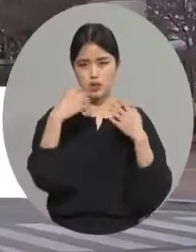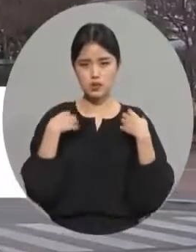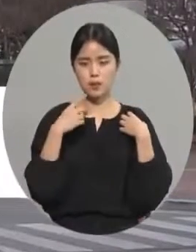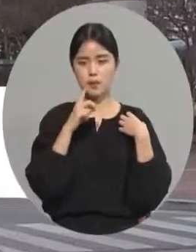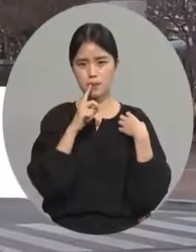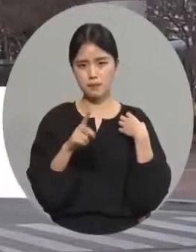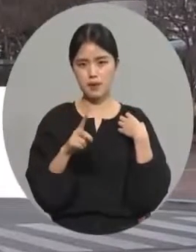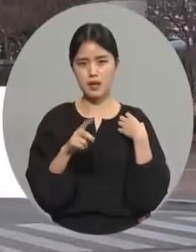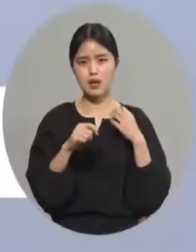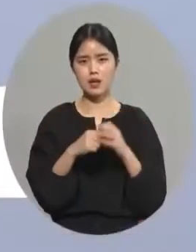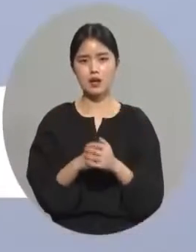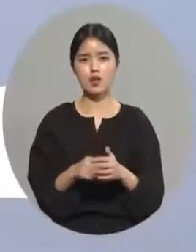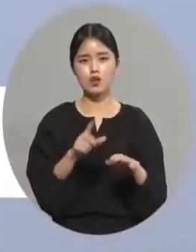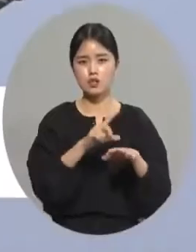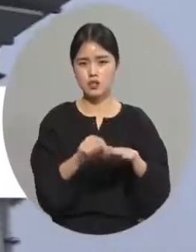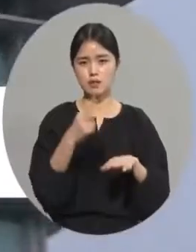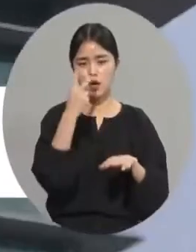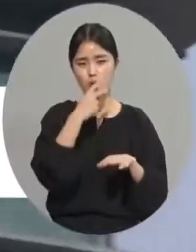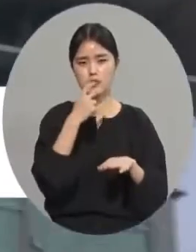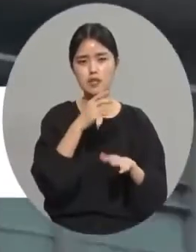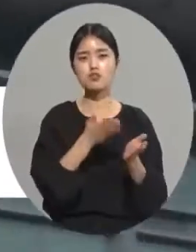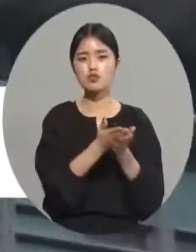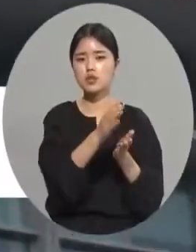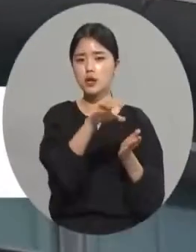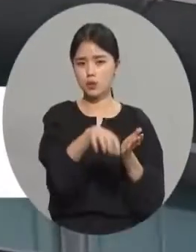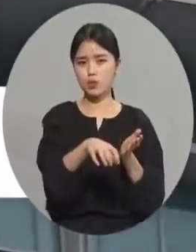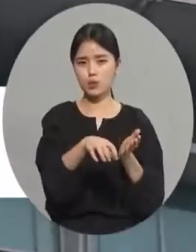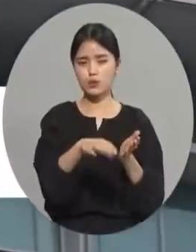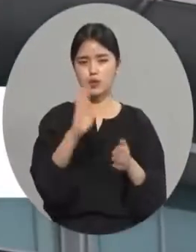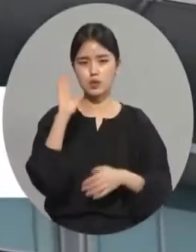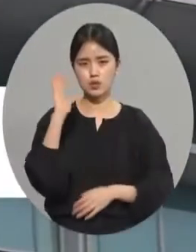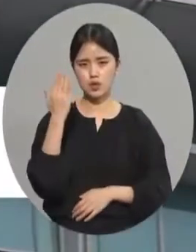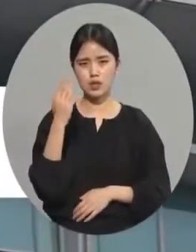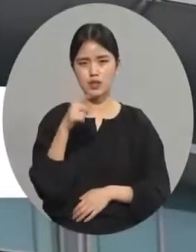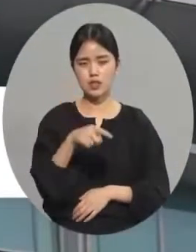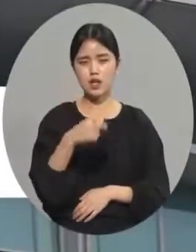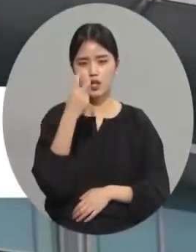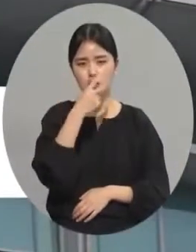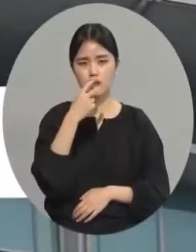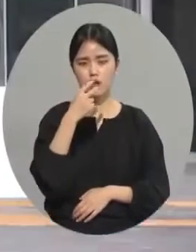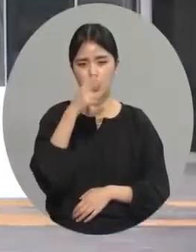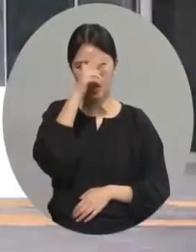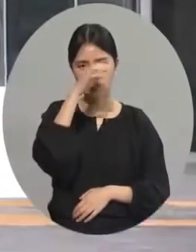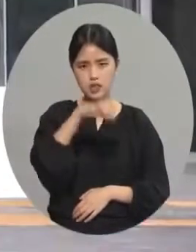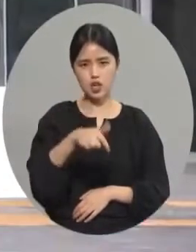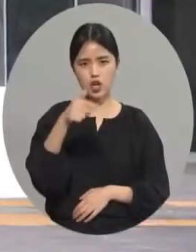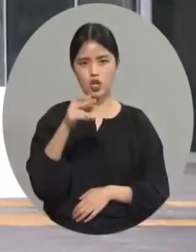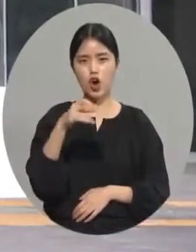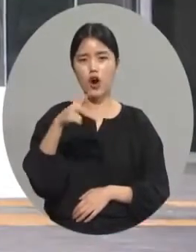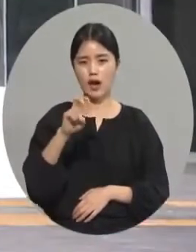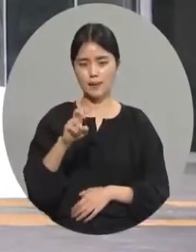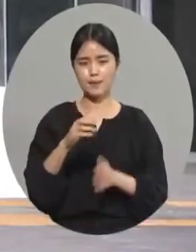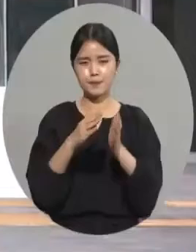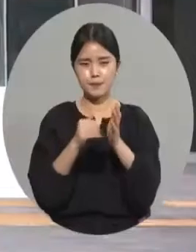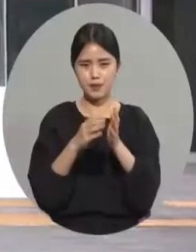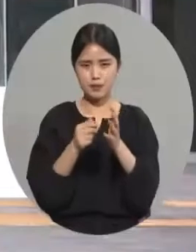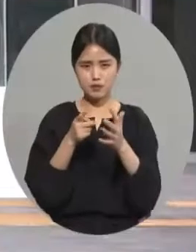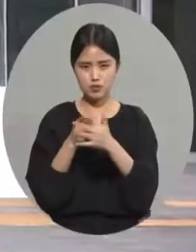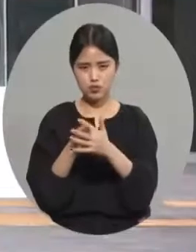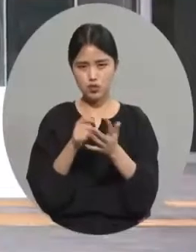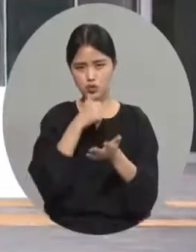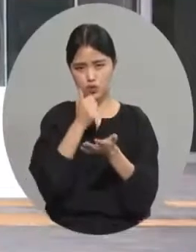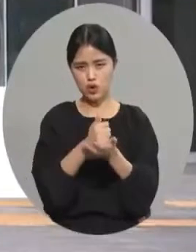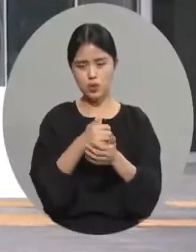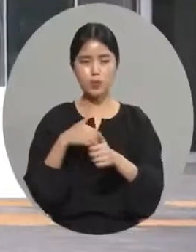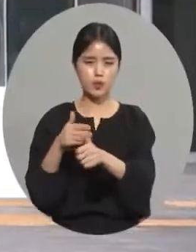전북지방경찰청 분산제 청이 최근 전북 모 경찰서에 이 경감의 공무상 비밀 누설 혐의로 기소했다고